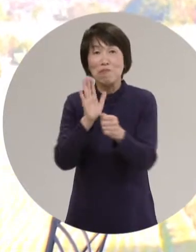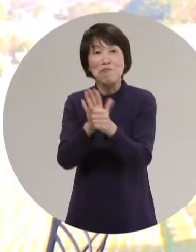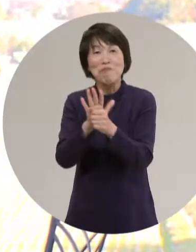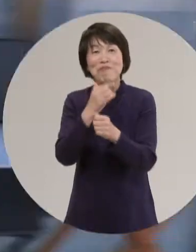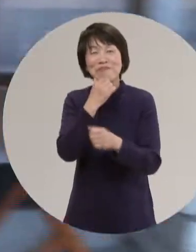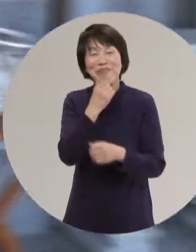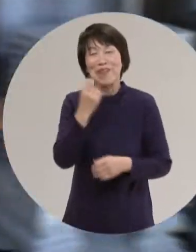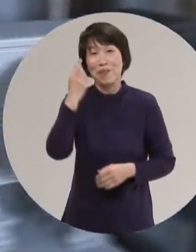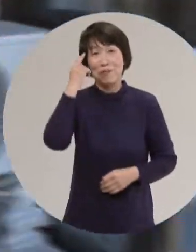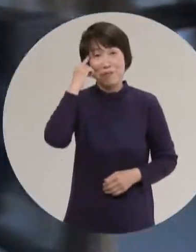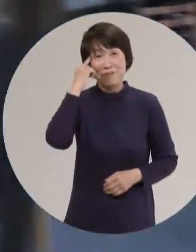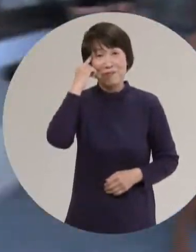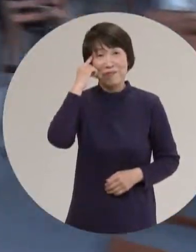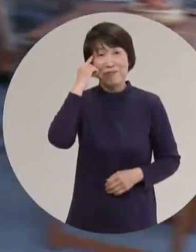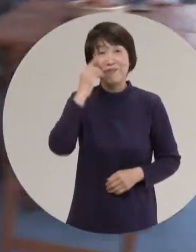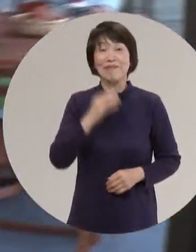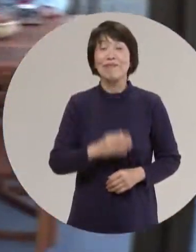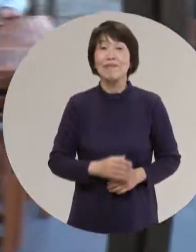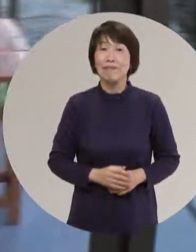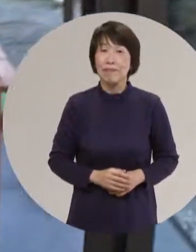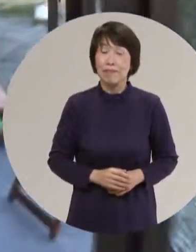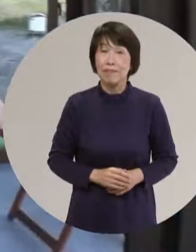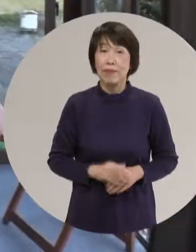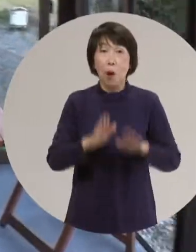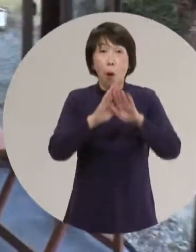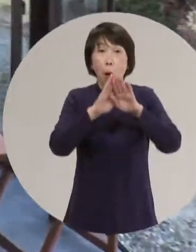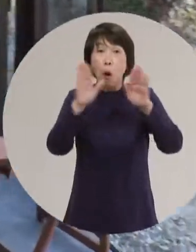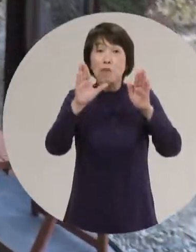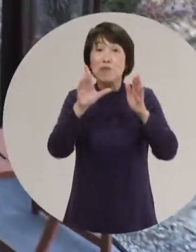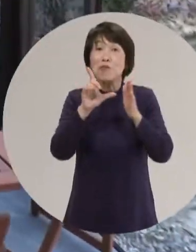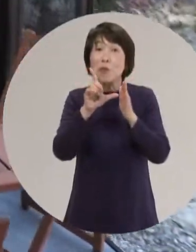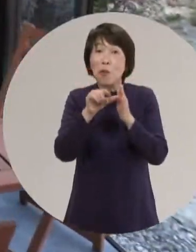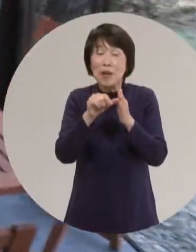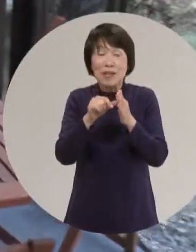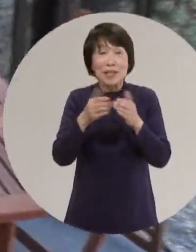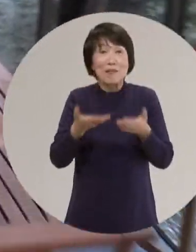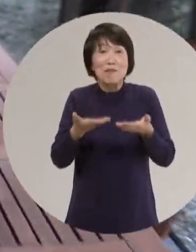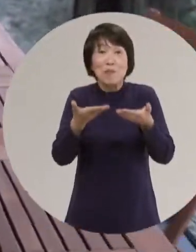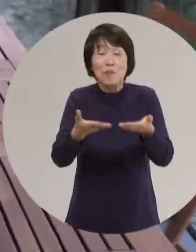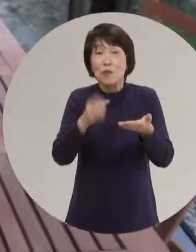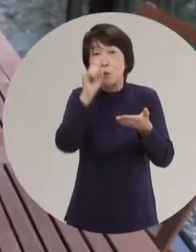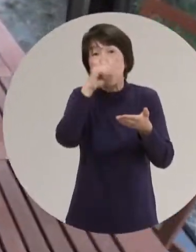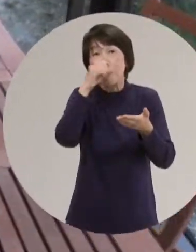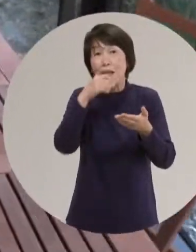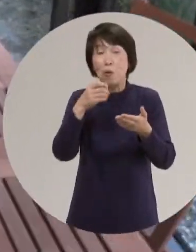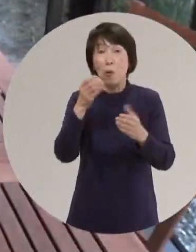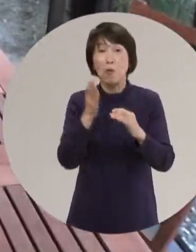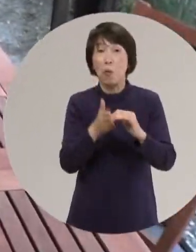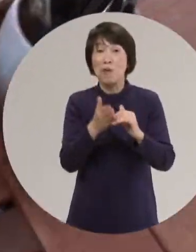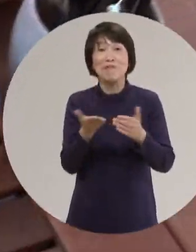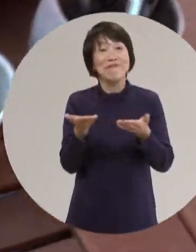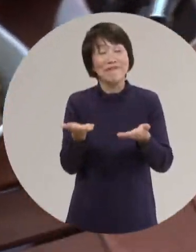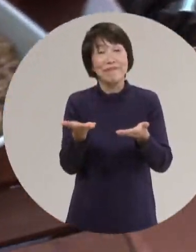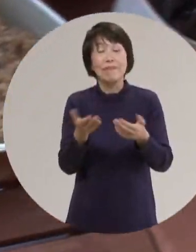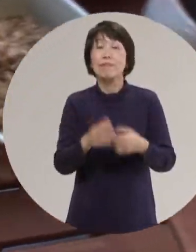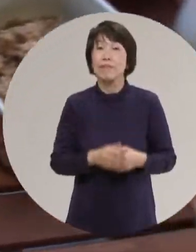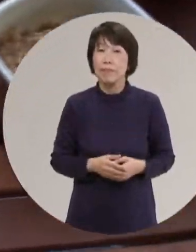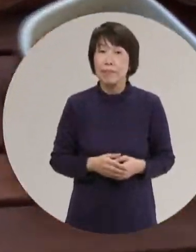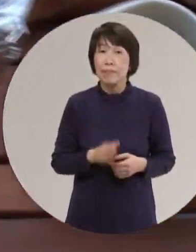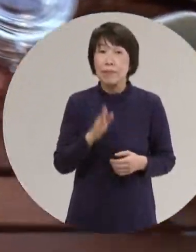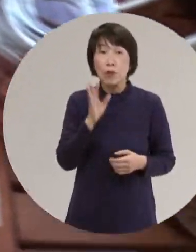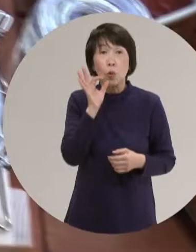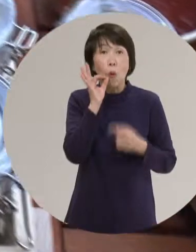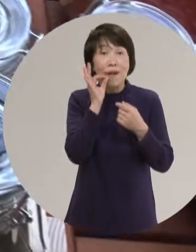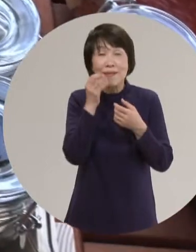と思ってます。 オープンしたらメインのメニューになるものを試食させていただくことに。 卵か